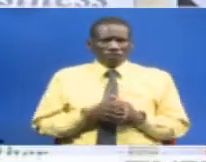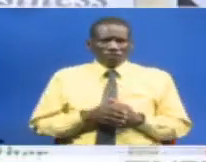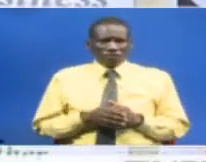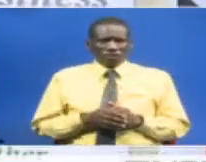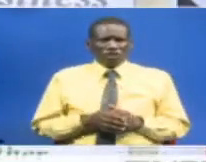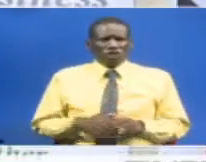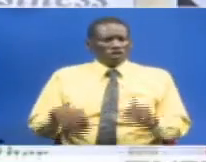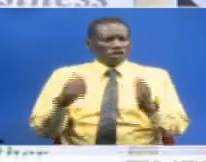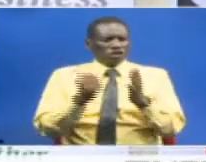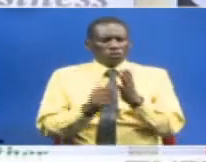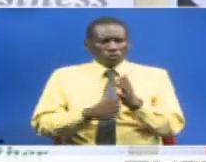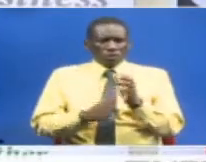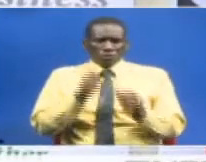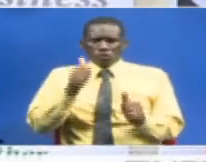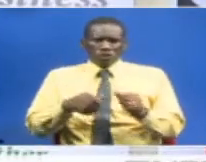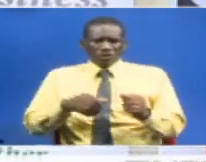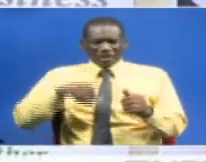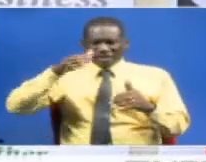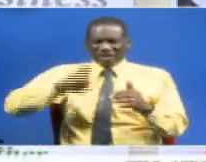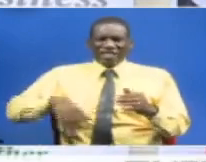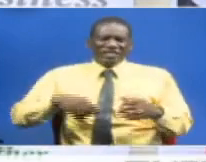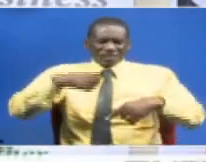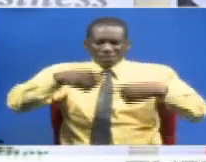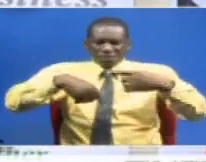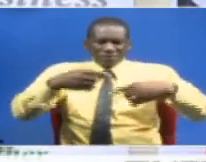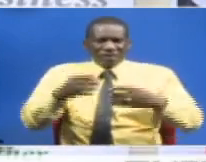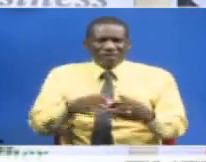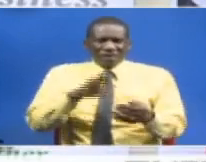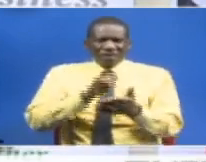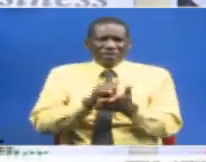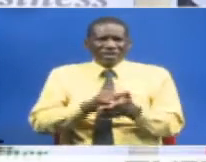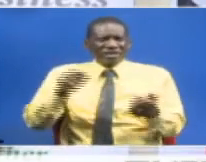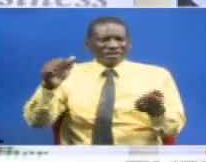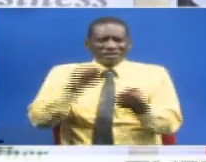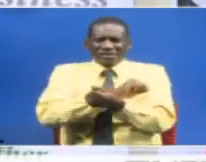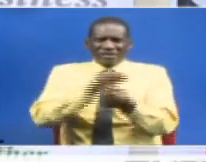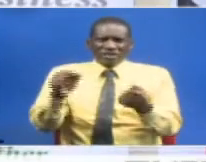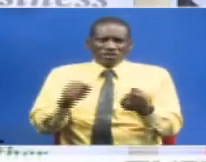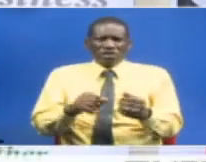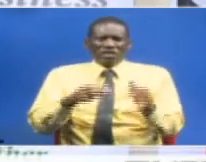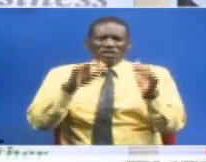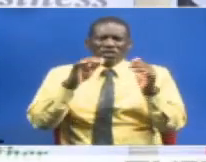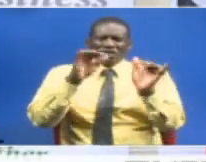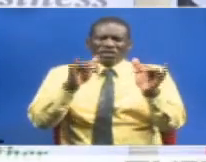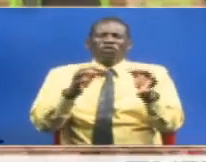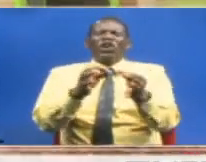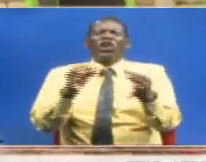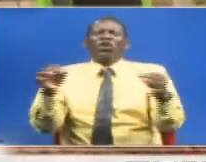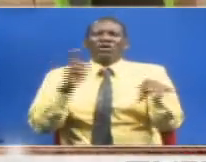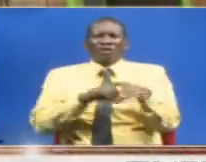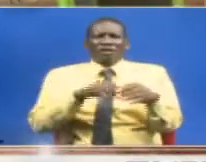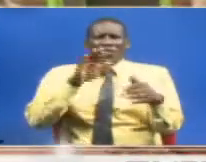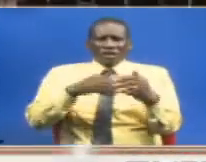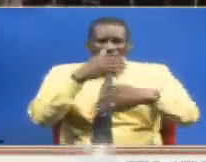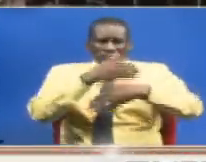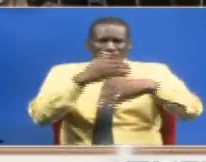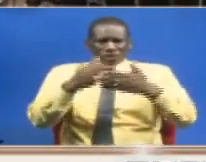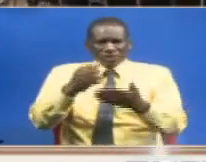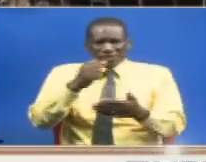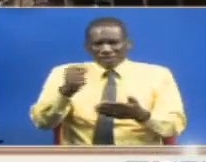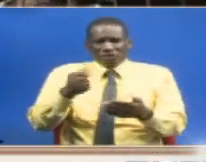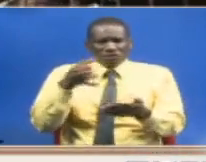that maybe delayed the whole process is that the demolition took a lot of time than the construction part of it. Licha